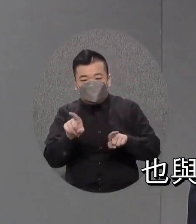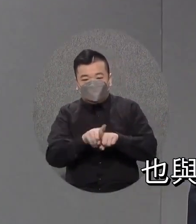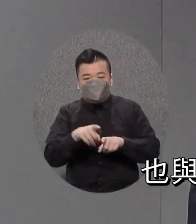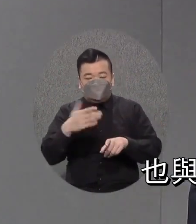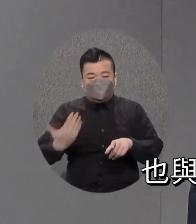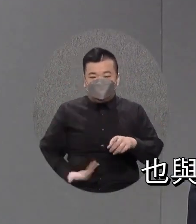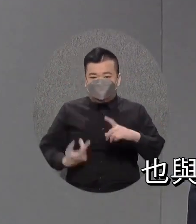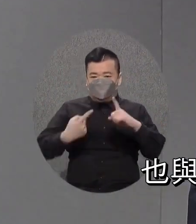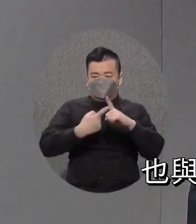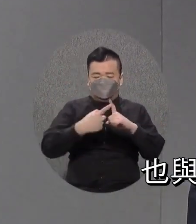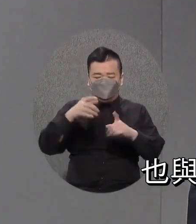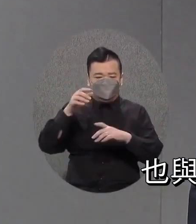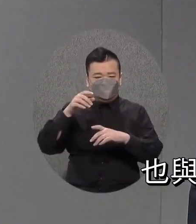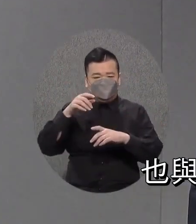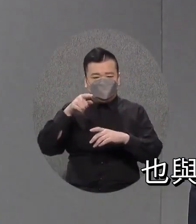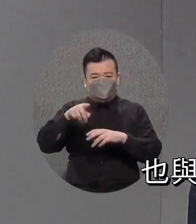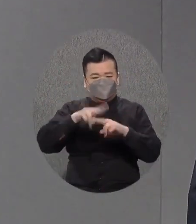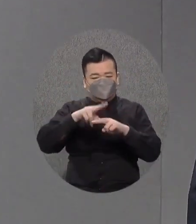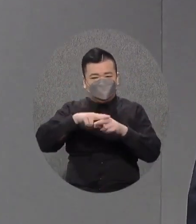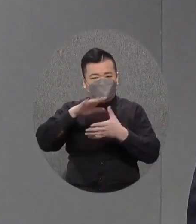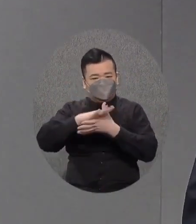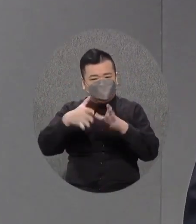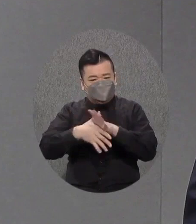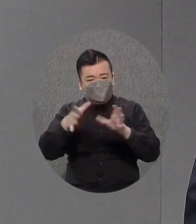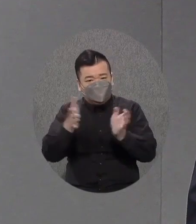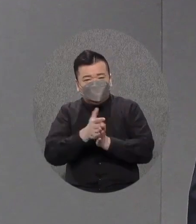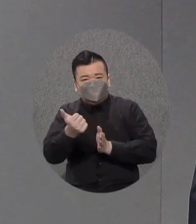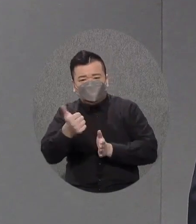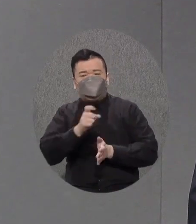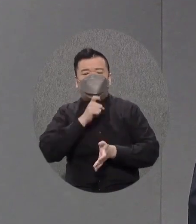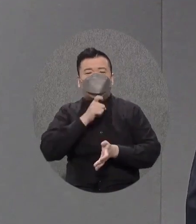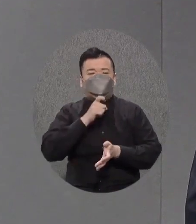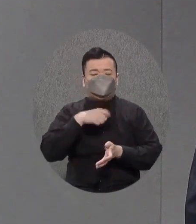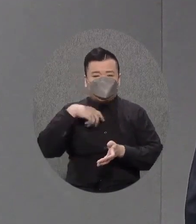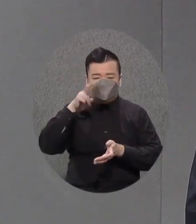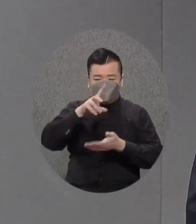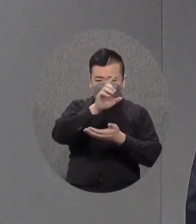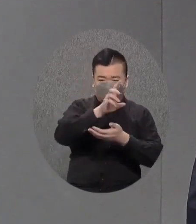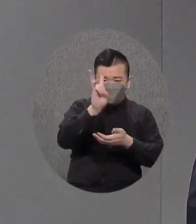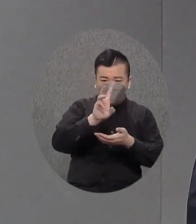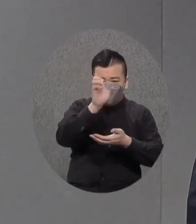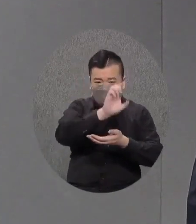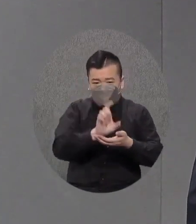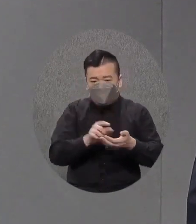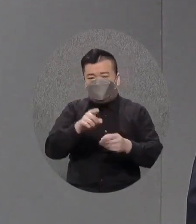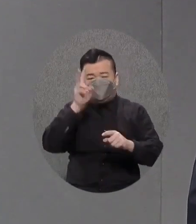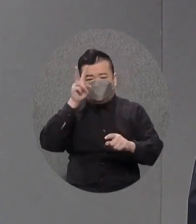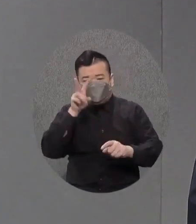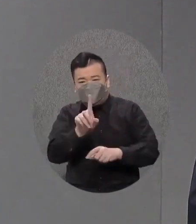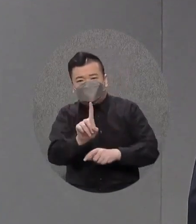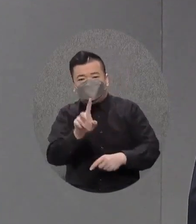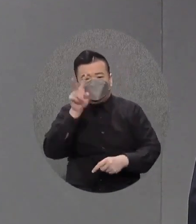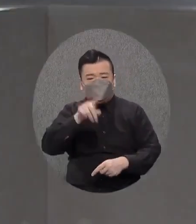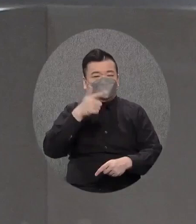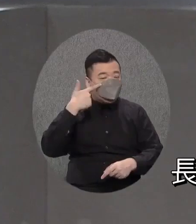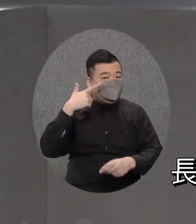人元素或者中華文化元素有好結合，所以我們看到水墨上面其實都是有很多嘗試